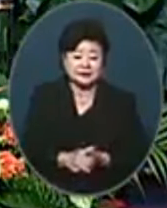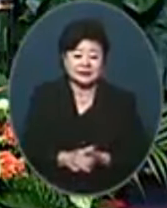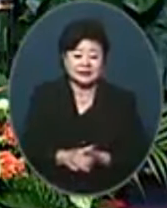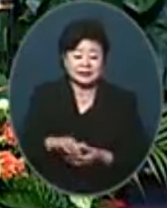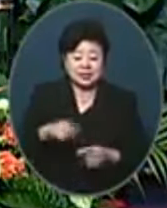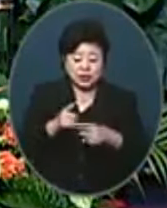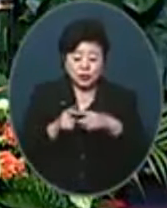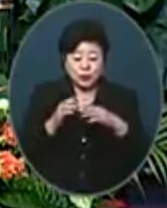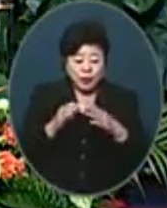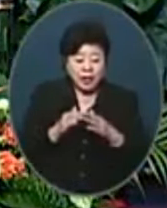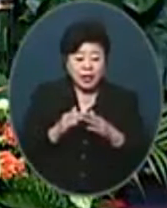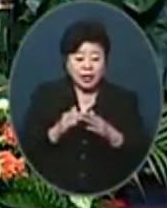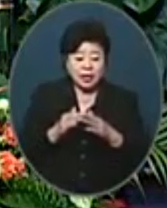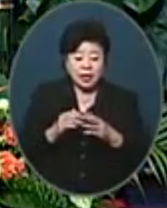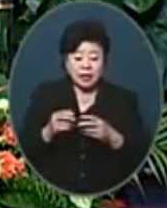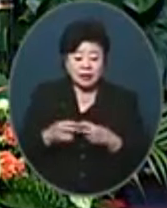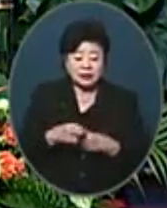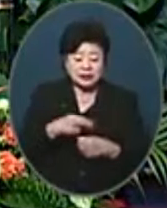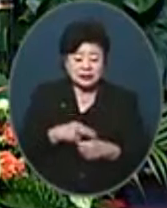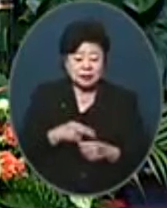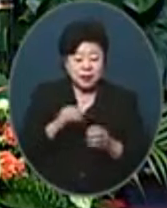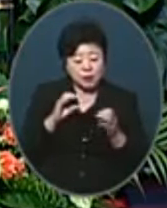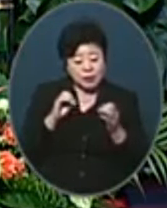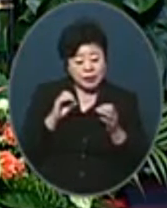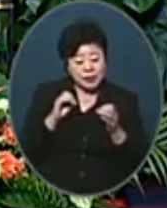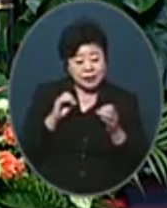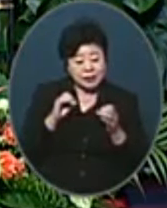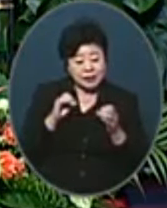교회 외과 의사하고 이야기를 했습니다.